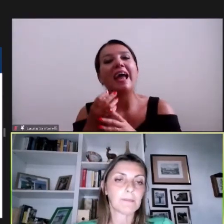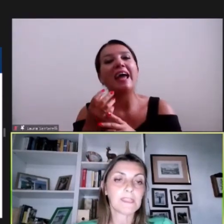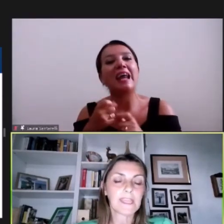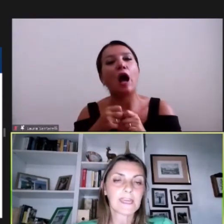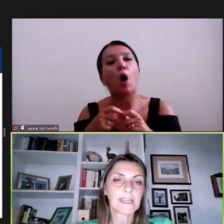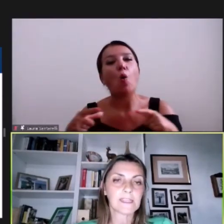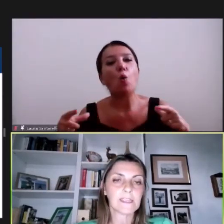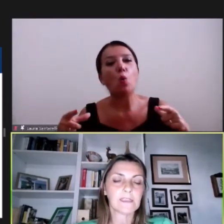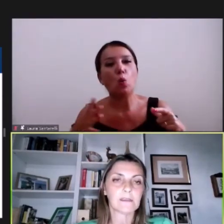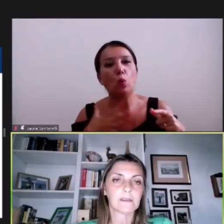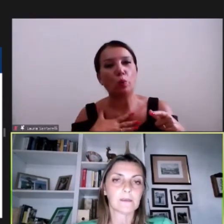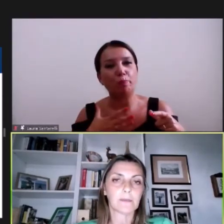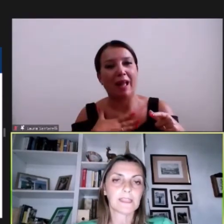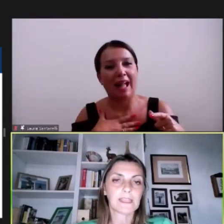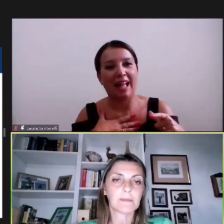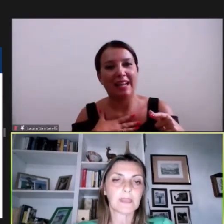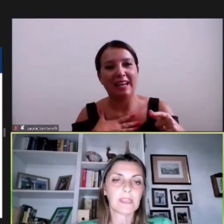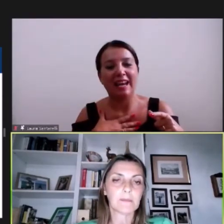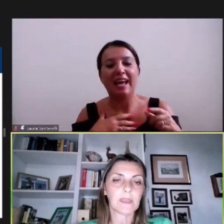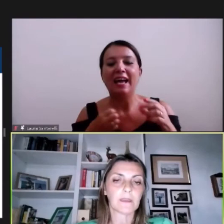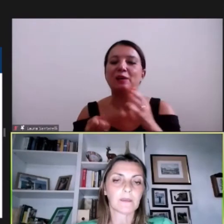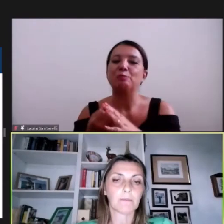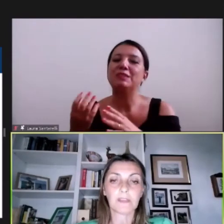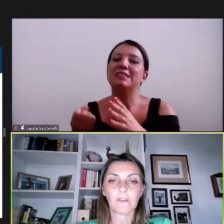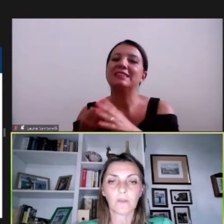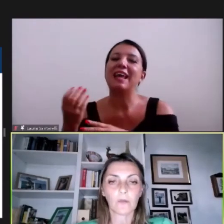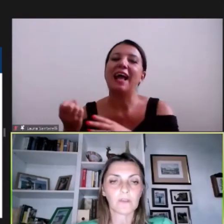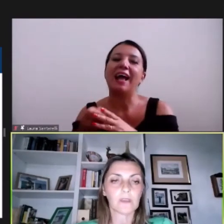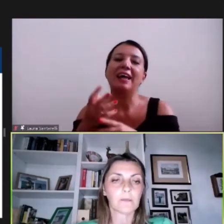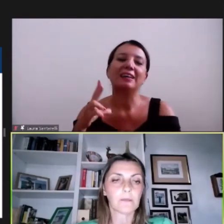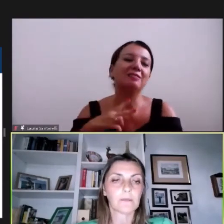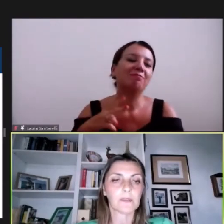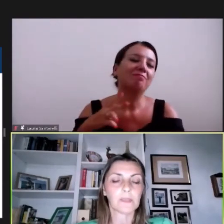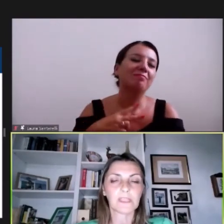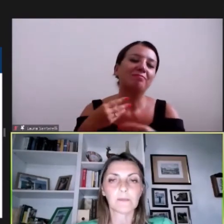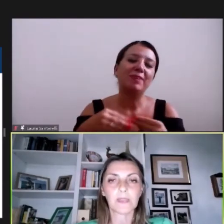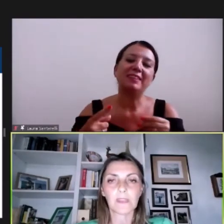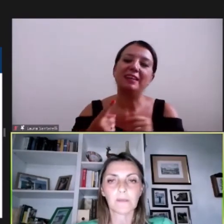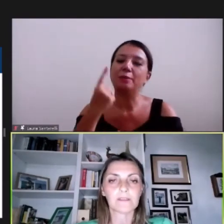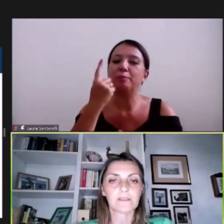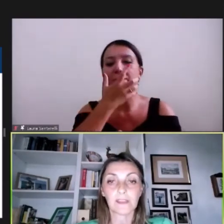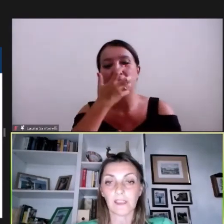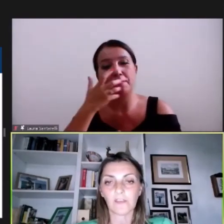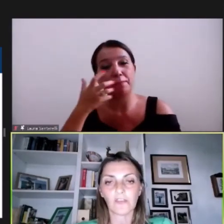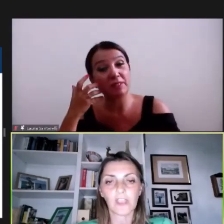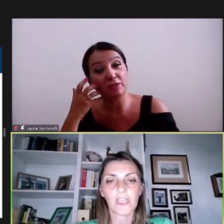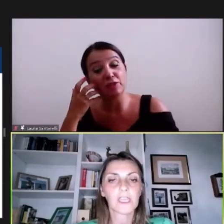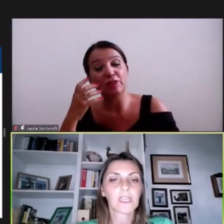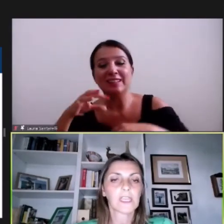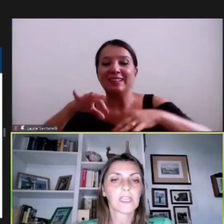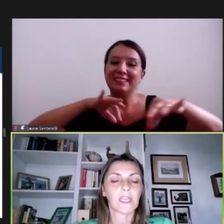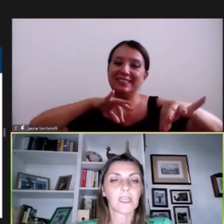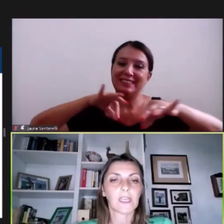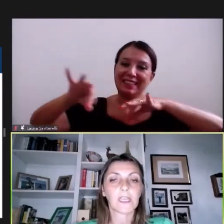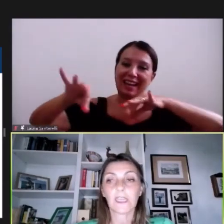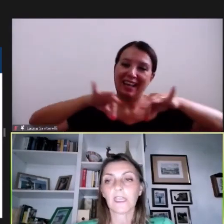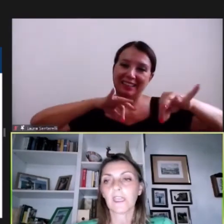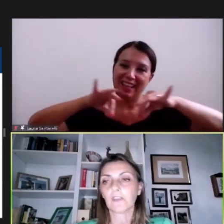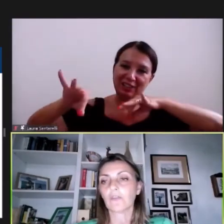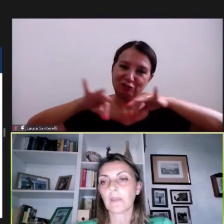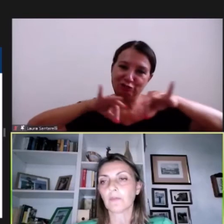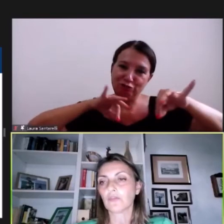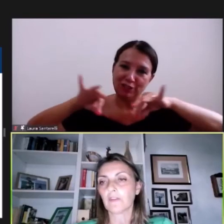e miniera di materie prime preziose, di materie prime strategiche,